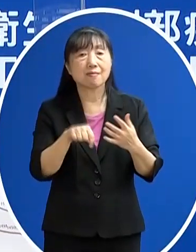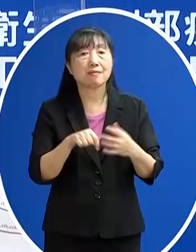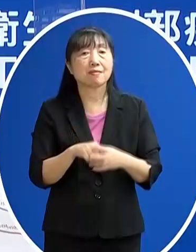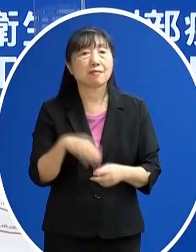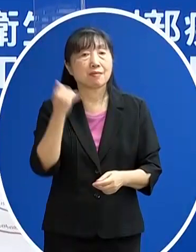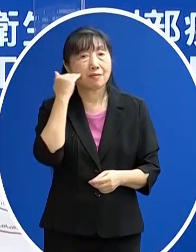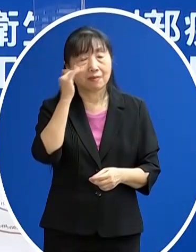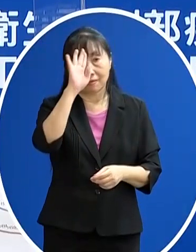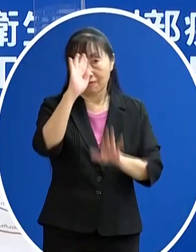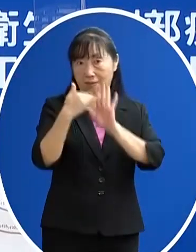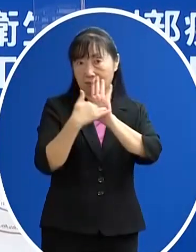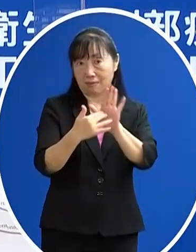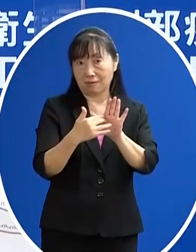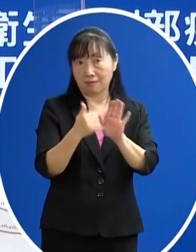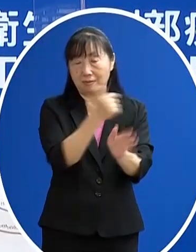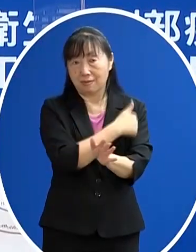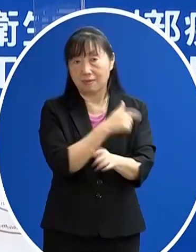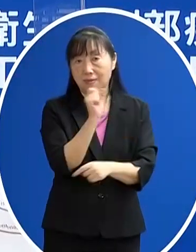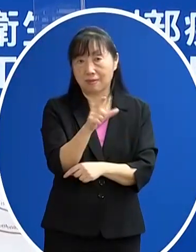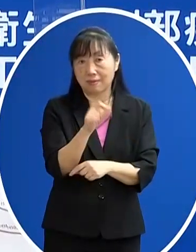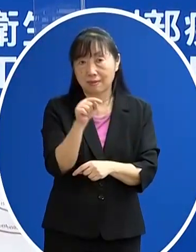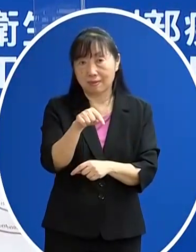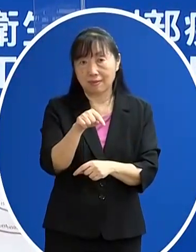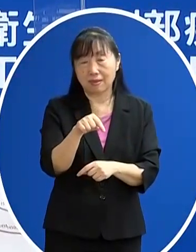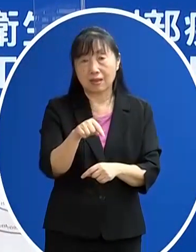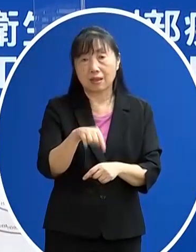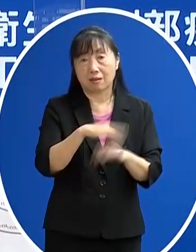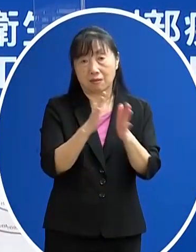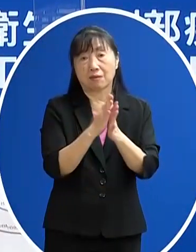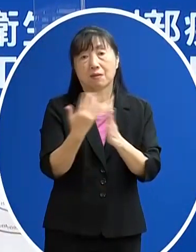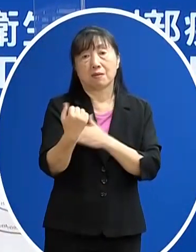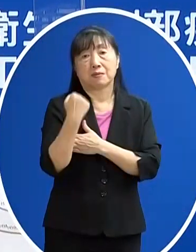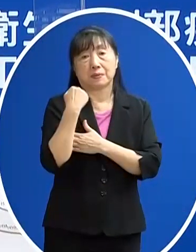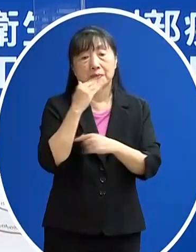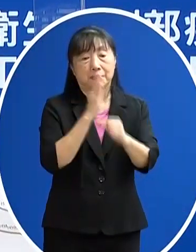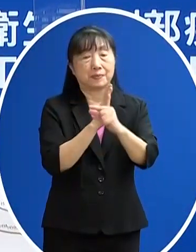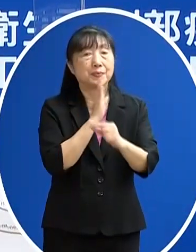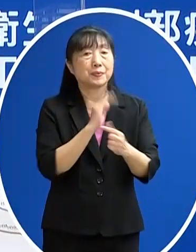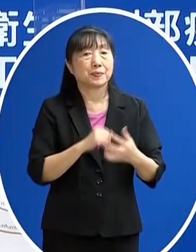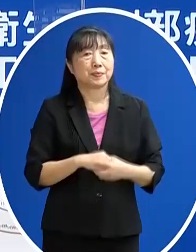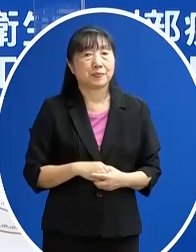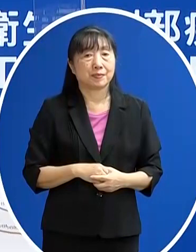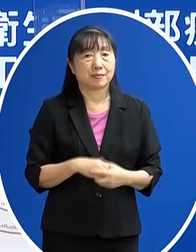哈民间的采购，好，这些正在持续努力中，好，我们也相关